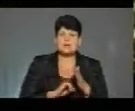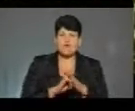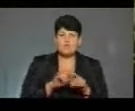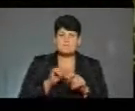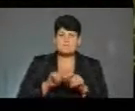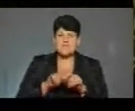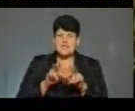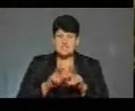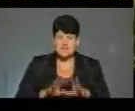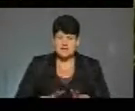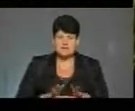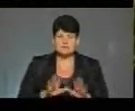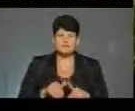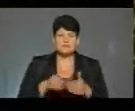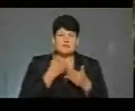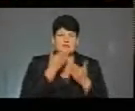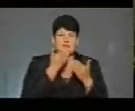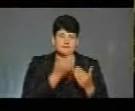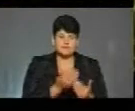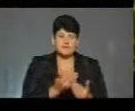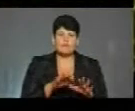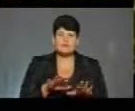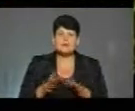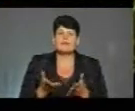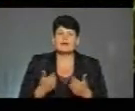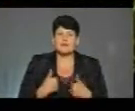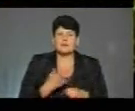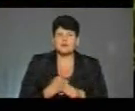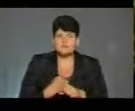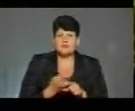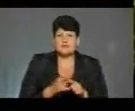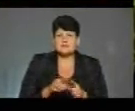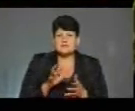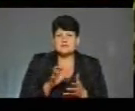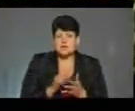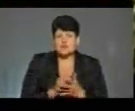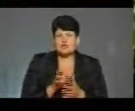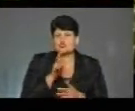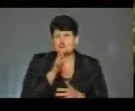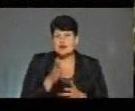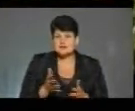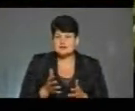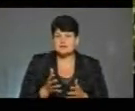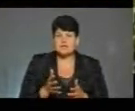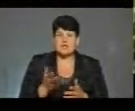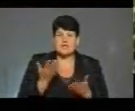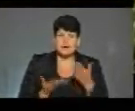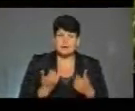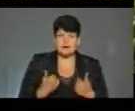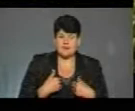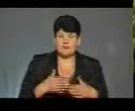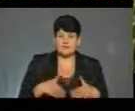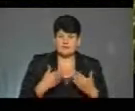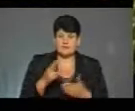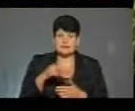перевіряв, посилав запит в ті місця, де я працювала. І це зайняло час, відповідний час зайняло. Якби я давала